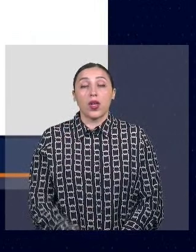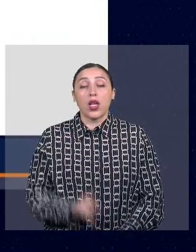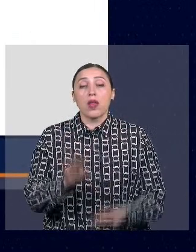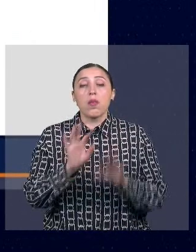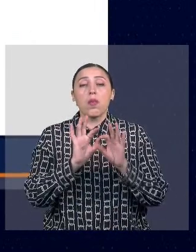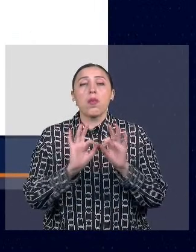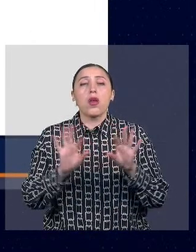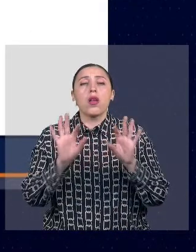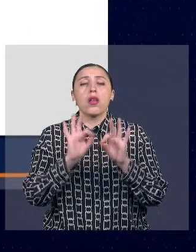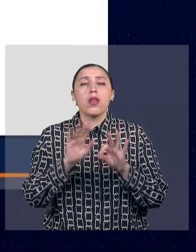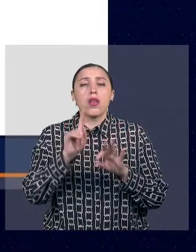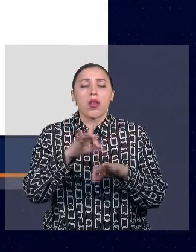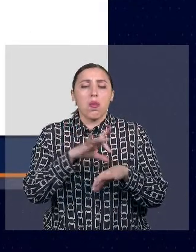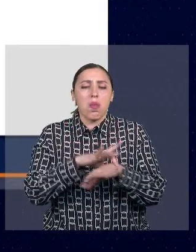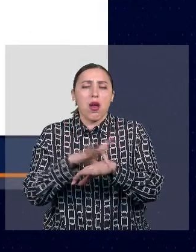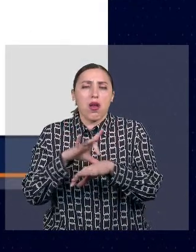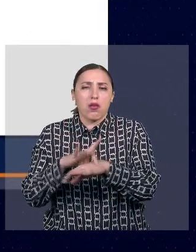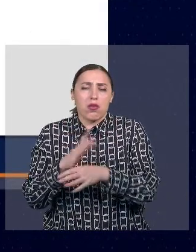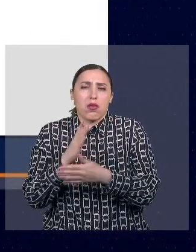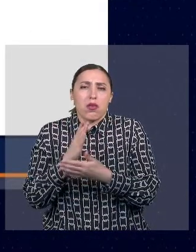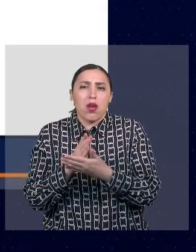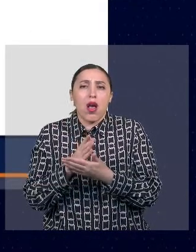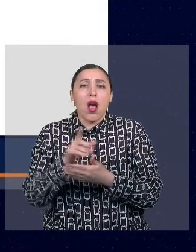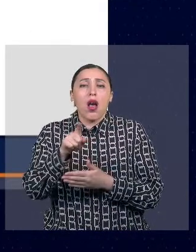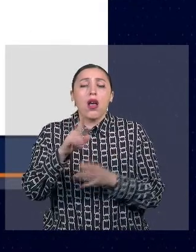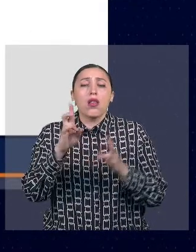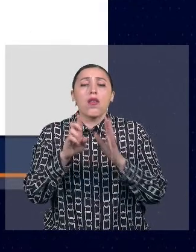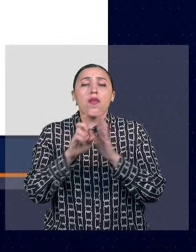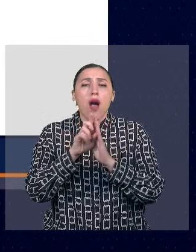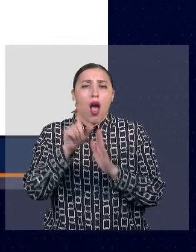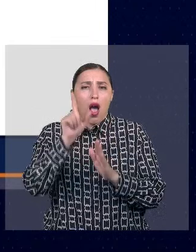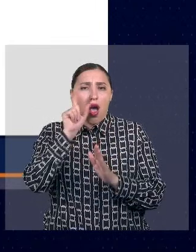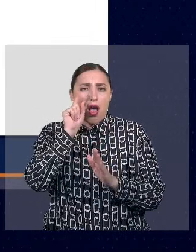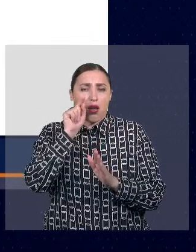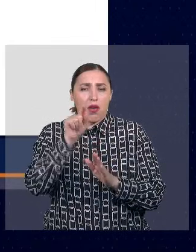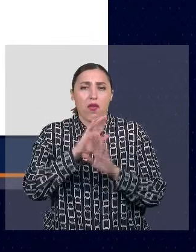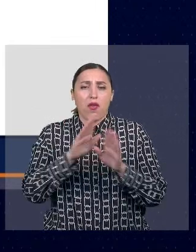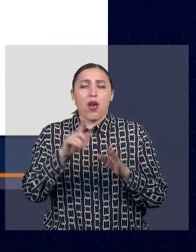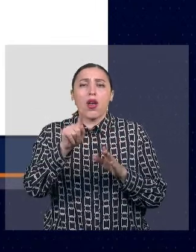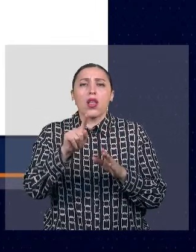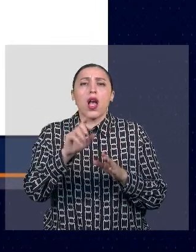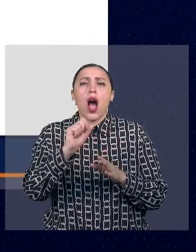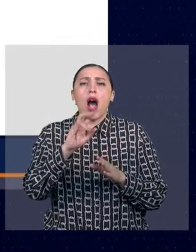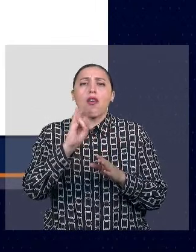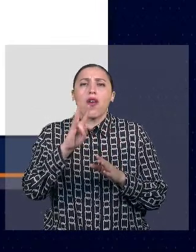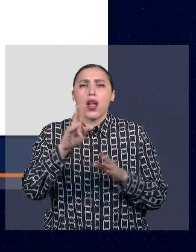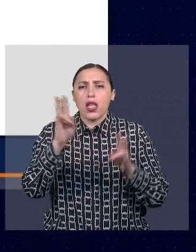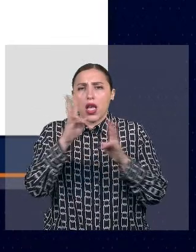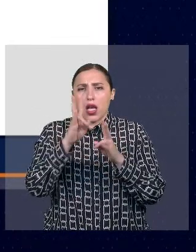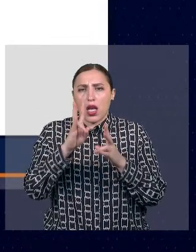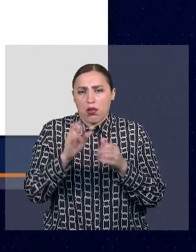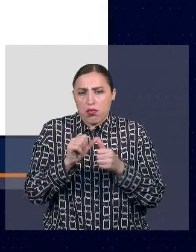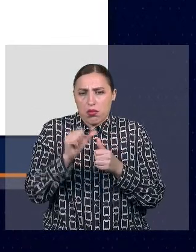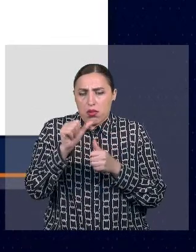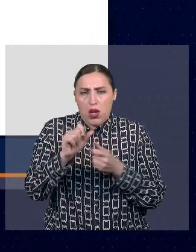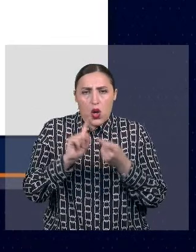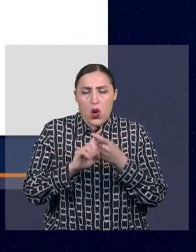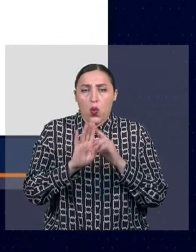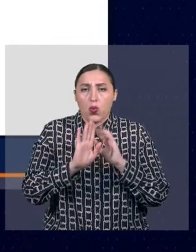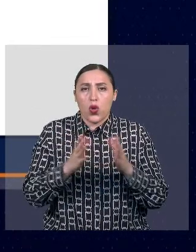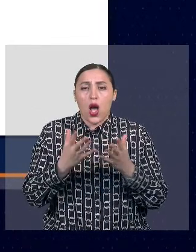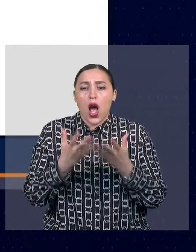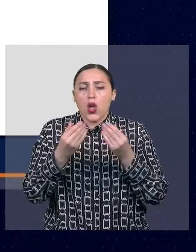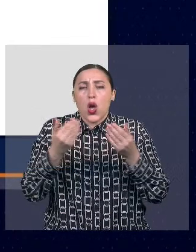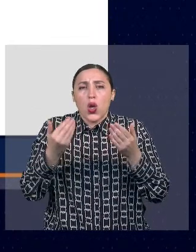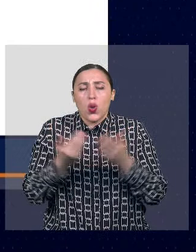Պատմական անհերքելի փաստ է, որ վանքը ի սկզբանե եղել է հայկական և որևէ առնչություն չի ունեցել աղվանից եկեղեցու հետ։ Առավել ևս